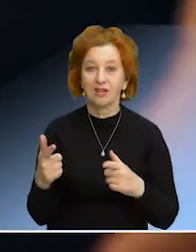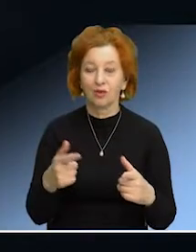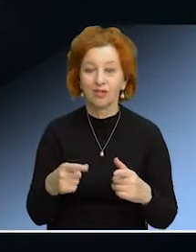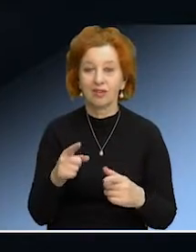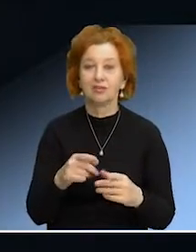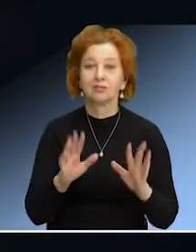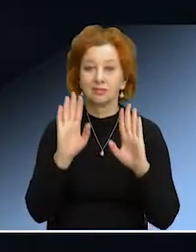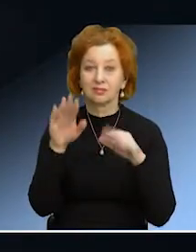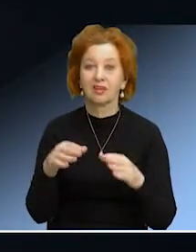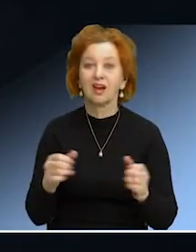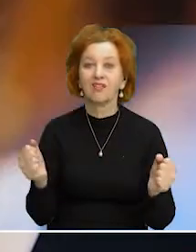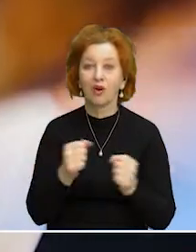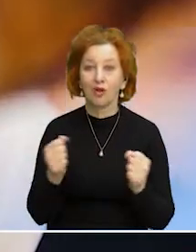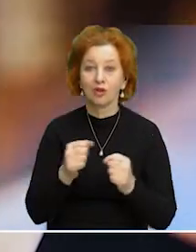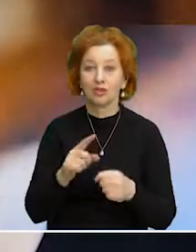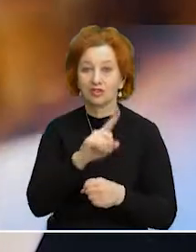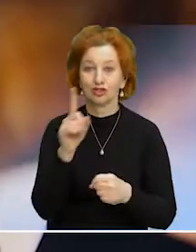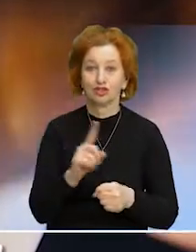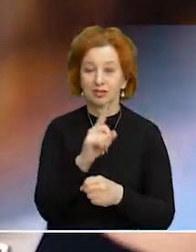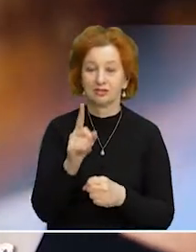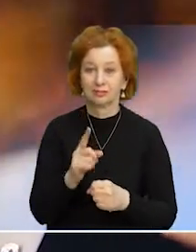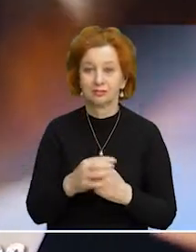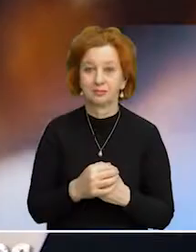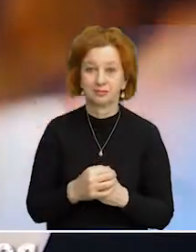Готовый соус уберите в холодильник на 1 час.